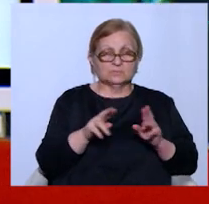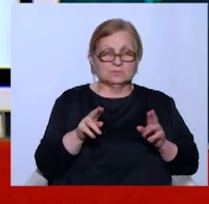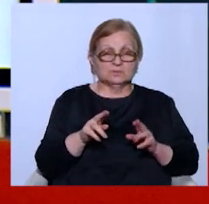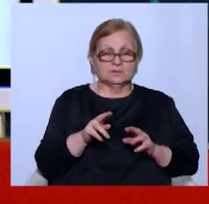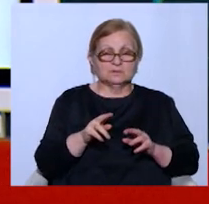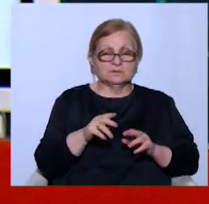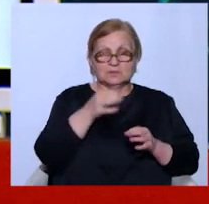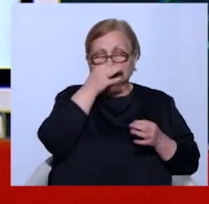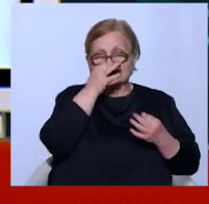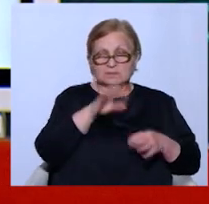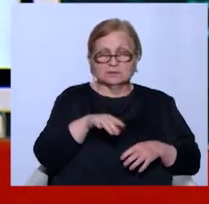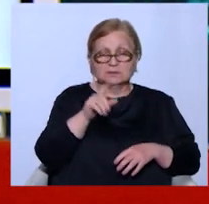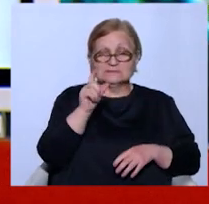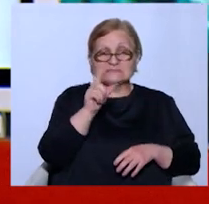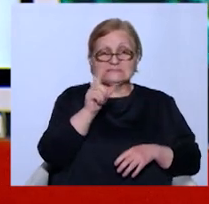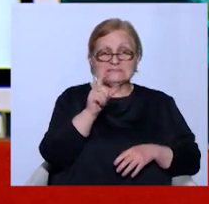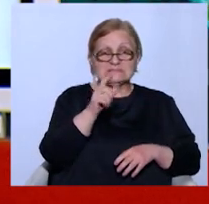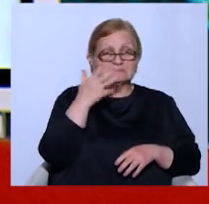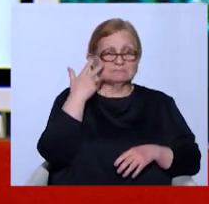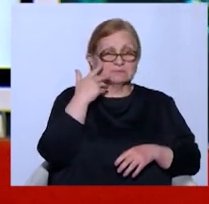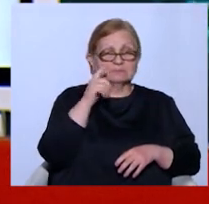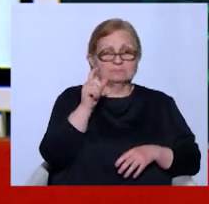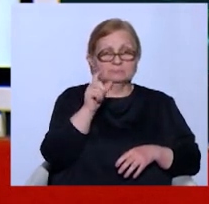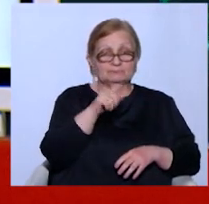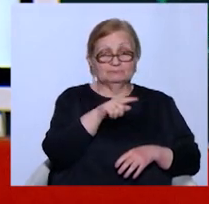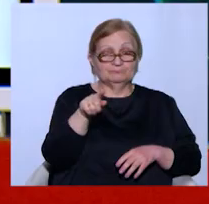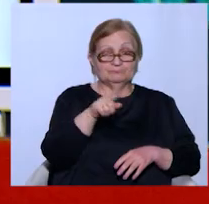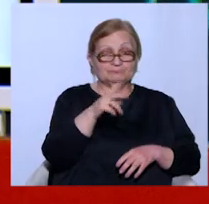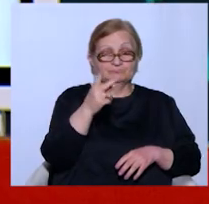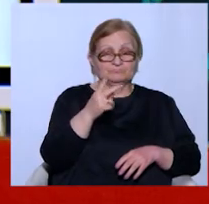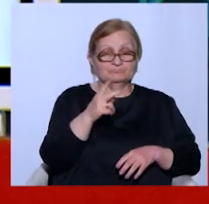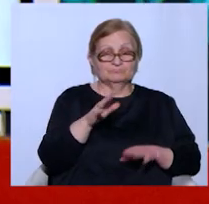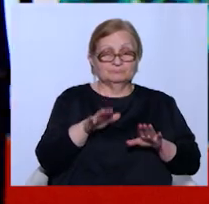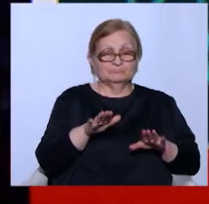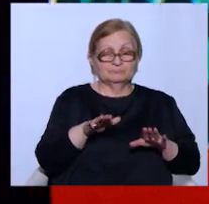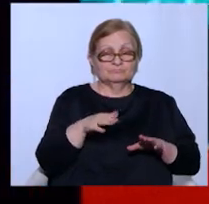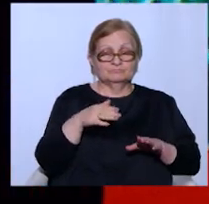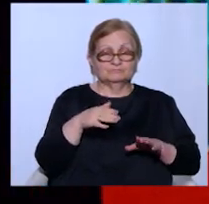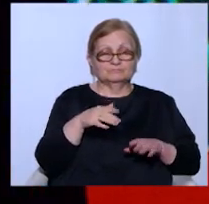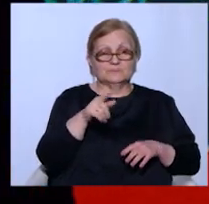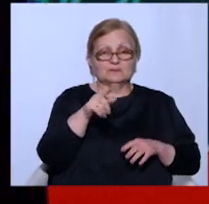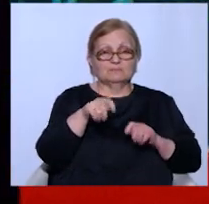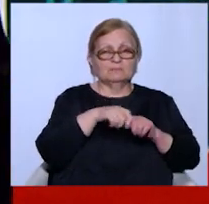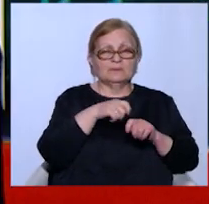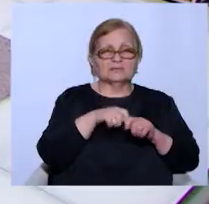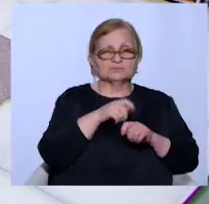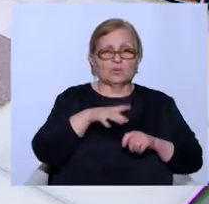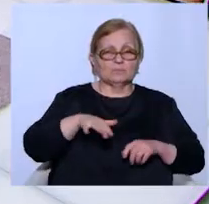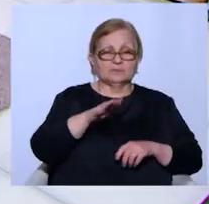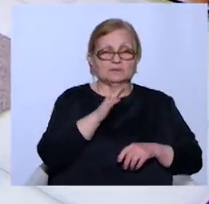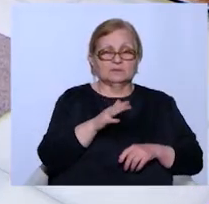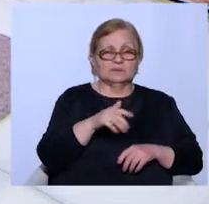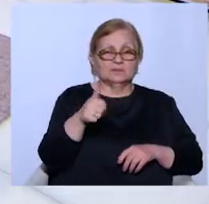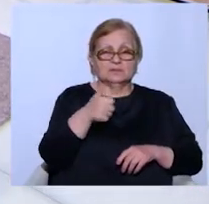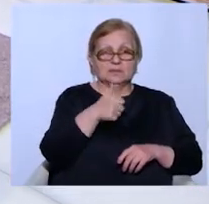ანუ დარჩენილი ცისფერი, აი ესეთი მუქი ლურჯი და ცისფერი ნაწილის ფართობი იქნება რა? ანუ